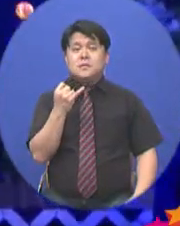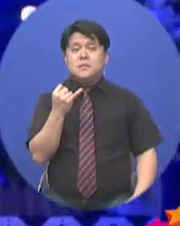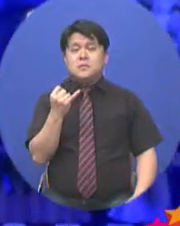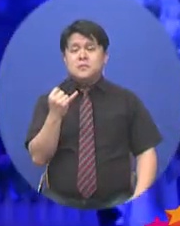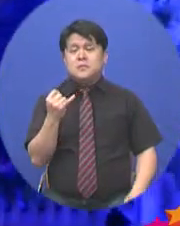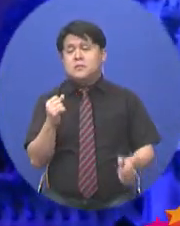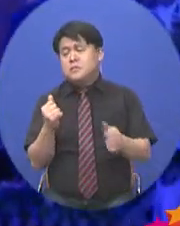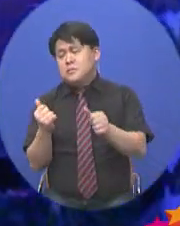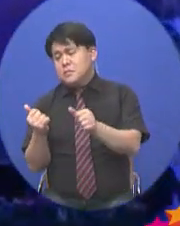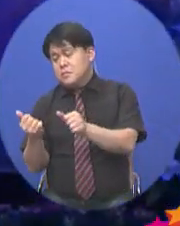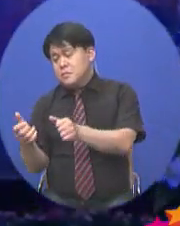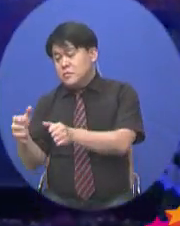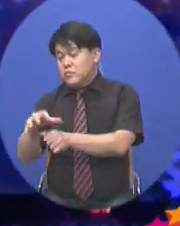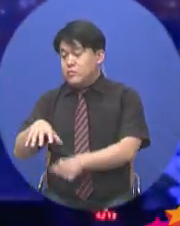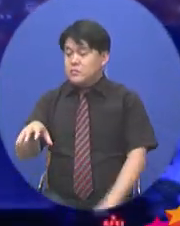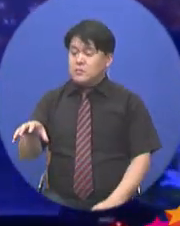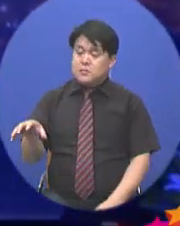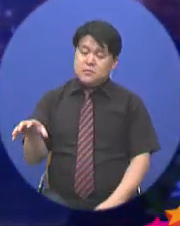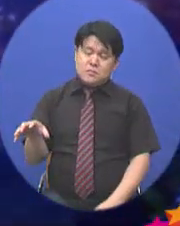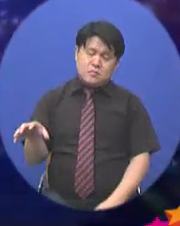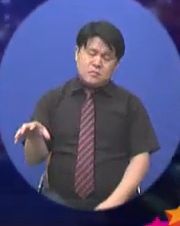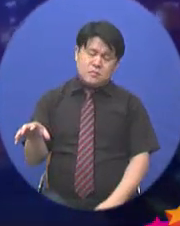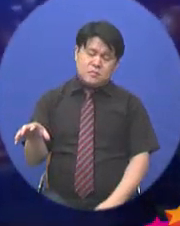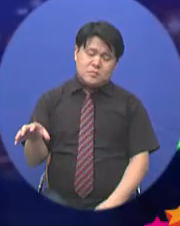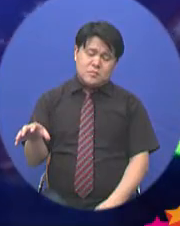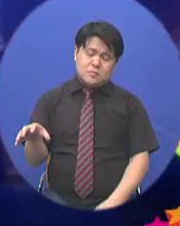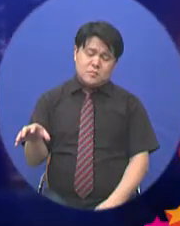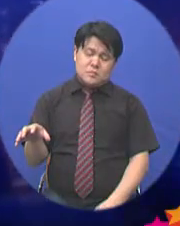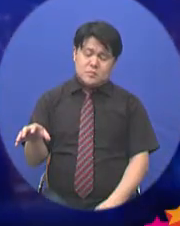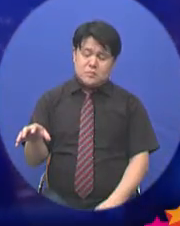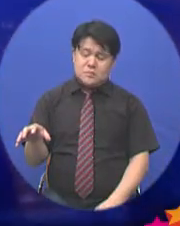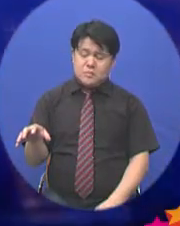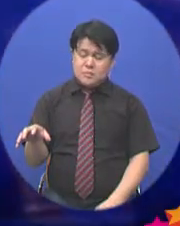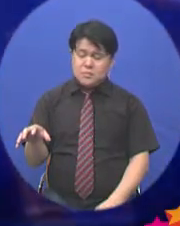어머님 무덤 앞에